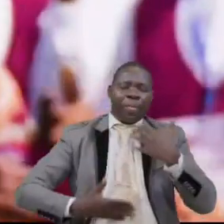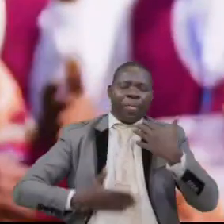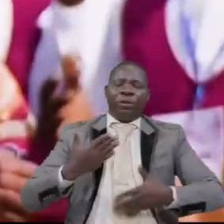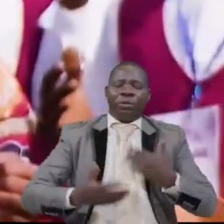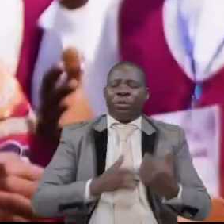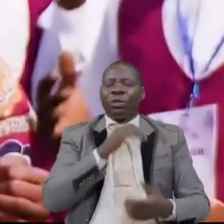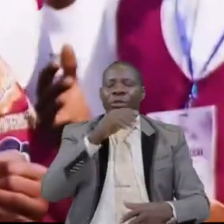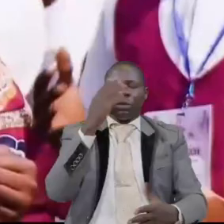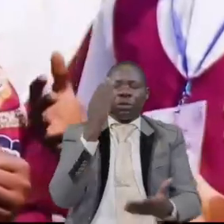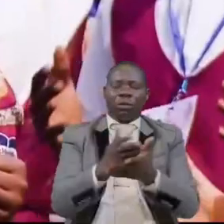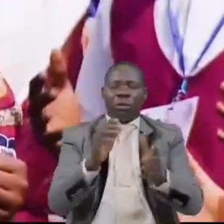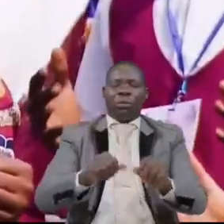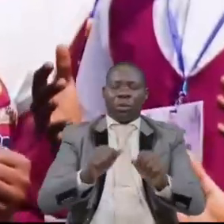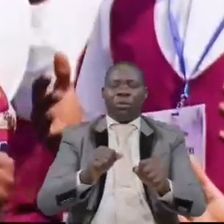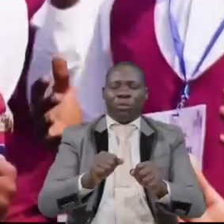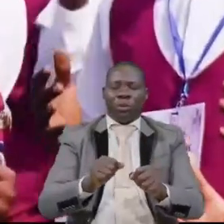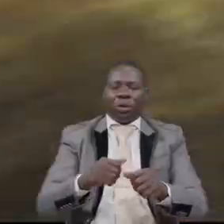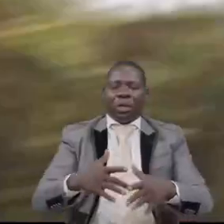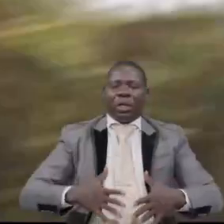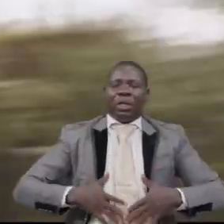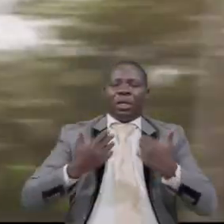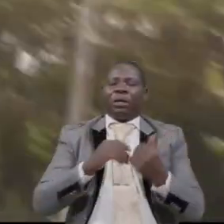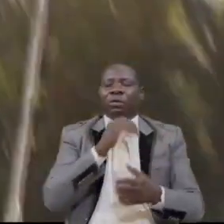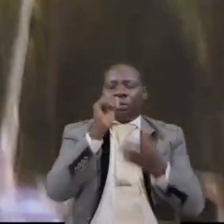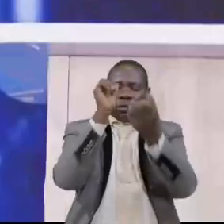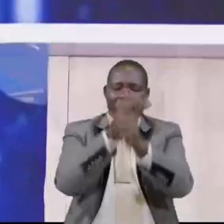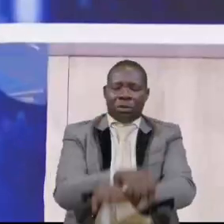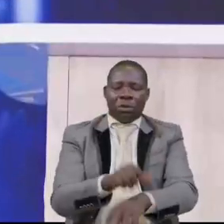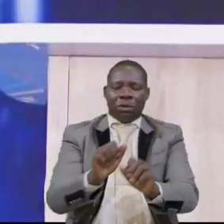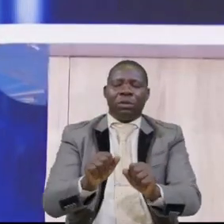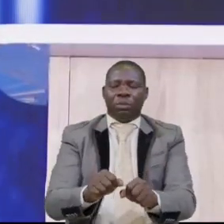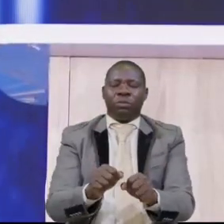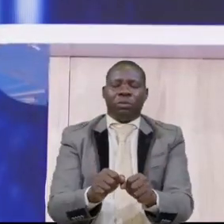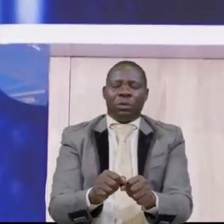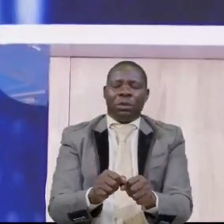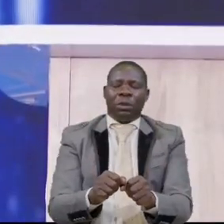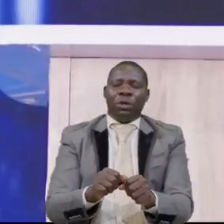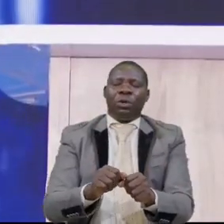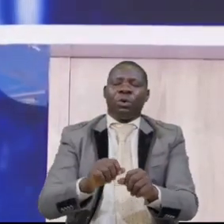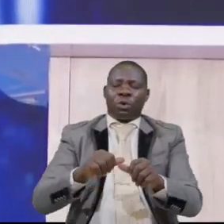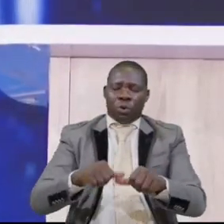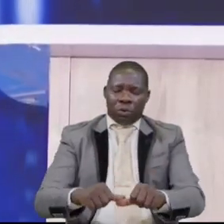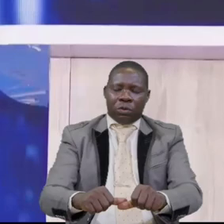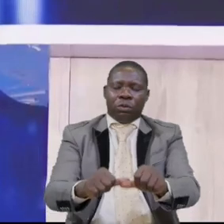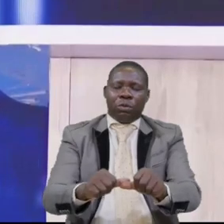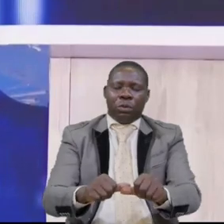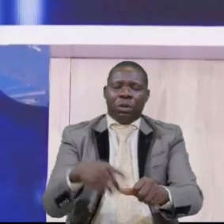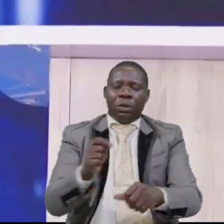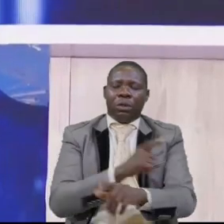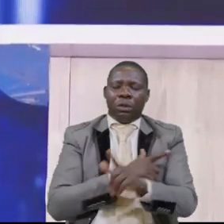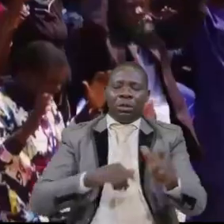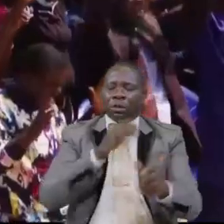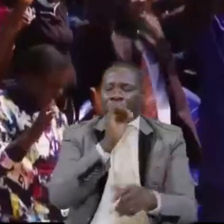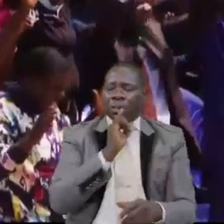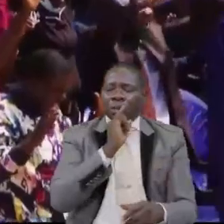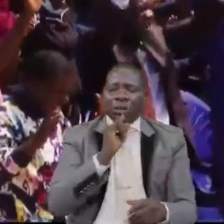imparable. La vie invincible. Allez, le Seigneur est avec